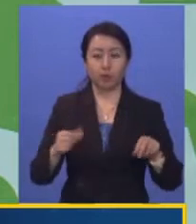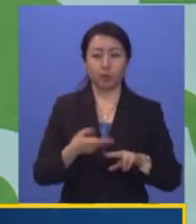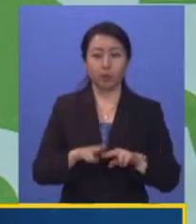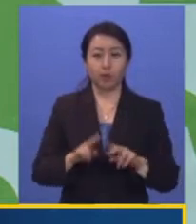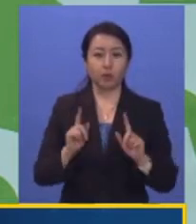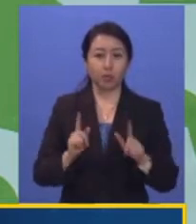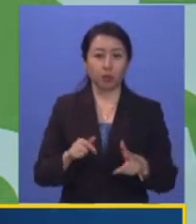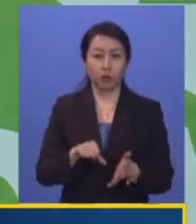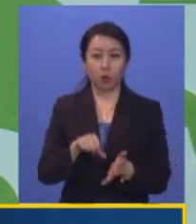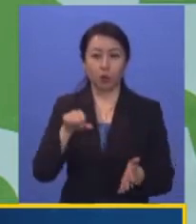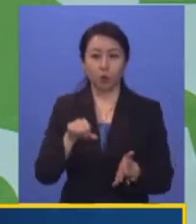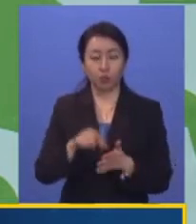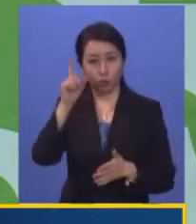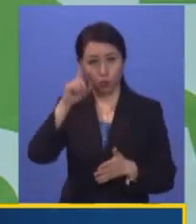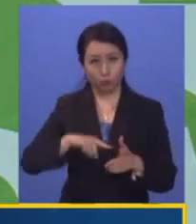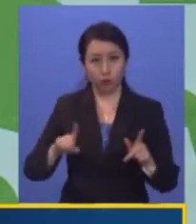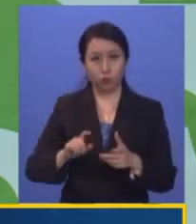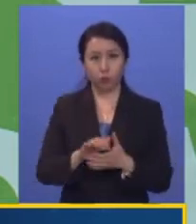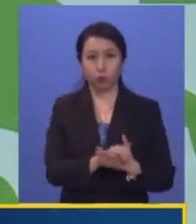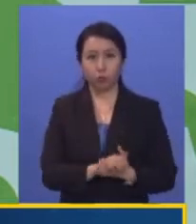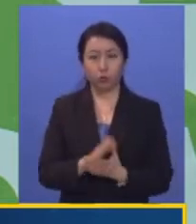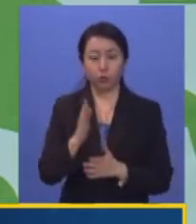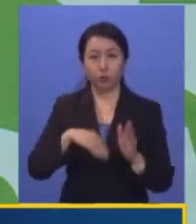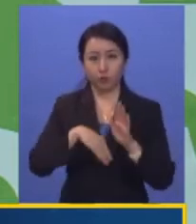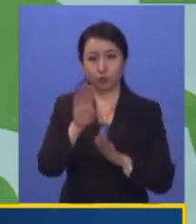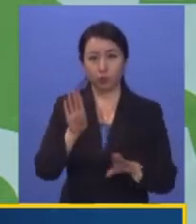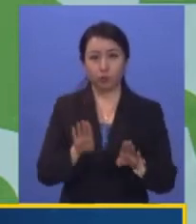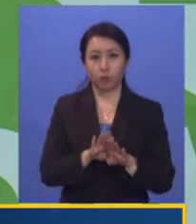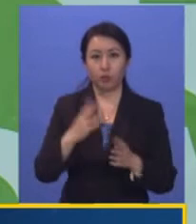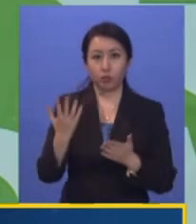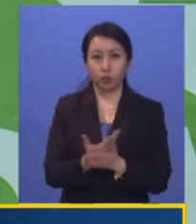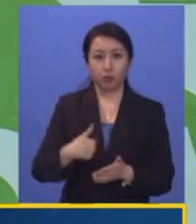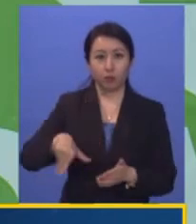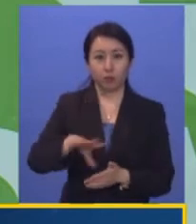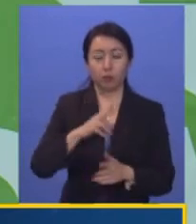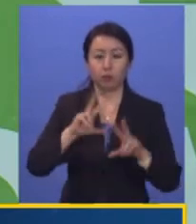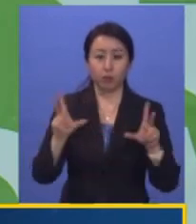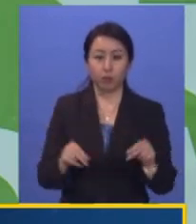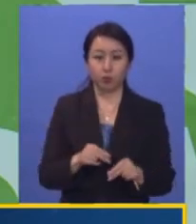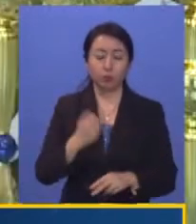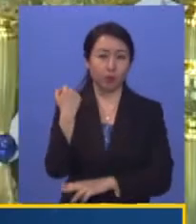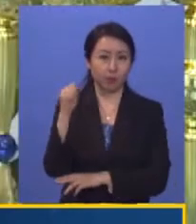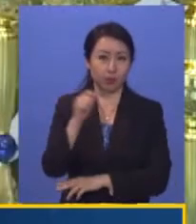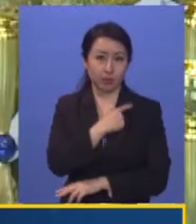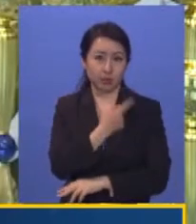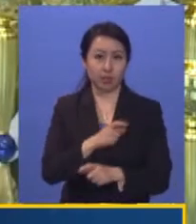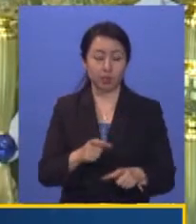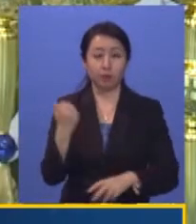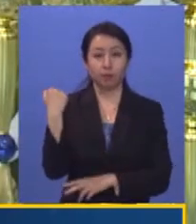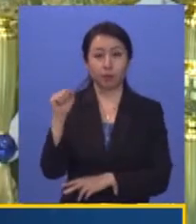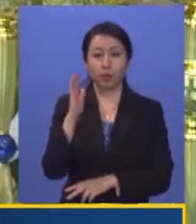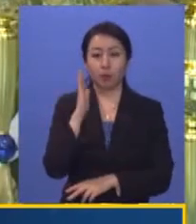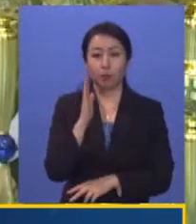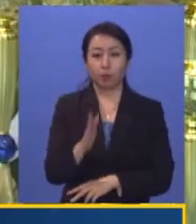потому согласились на участие. Уверен, дружеский турнир пройдет на высоком уровне. Желаю всем удачи и пусть победит сильнейший. Победителям и